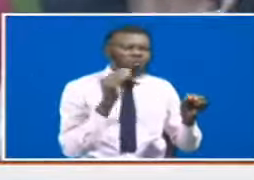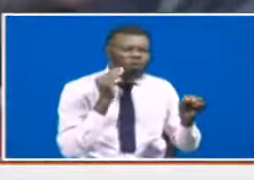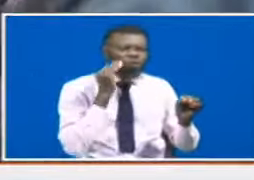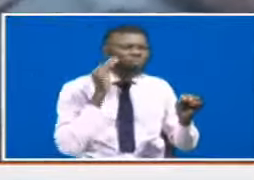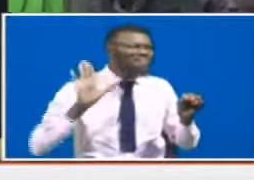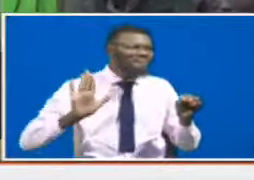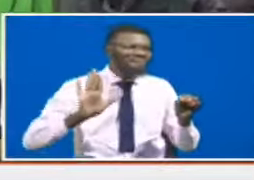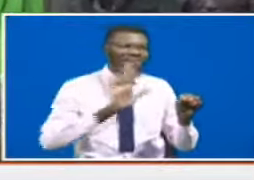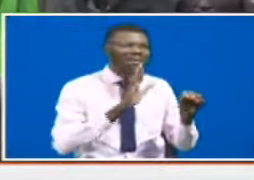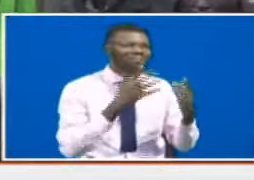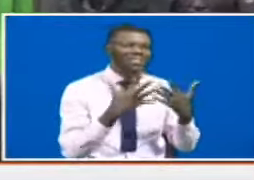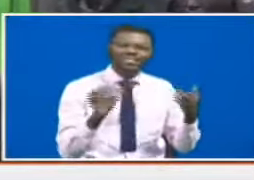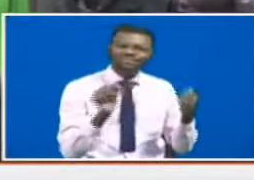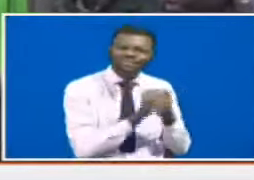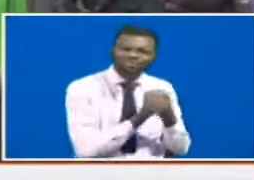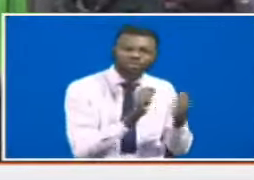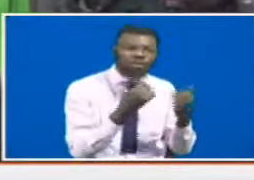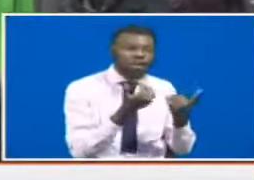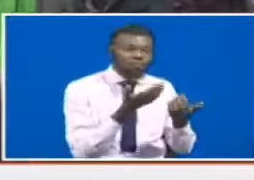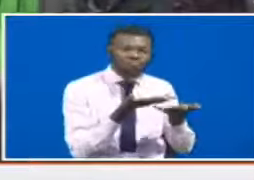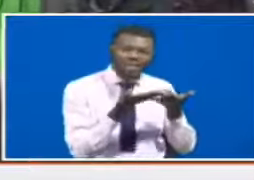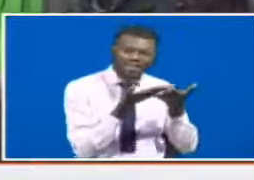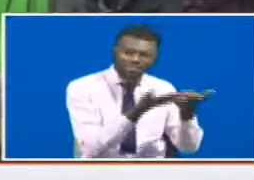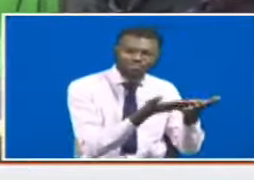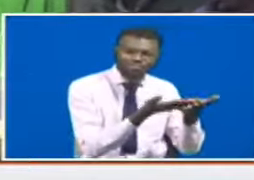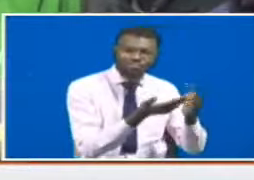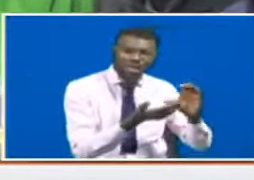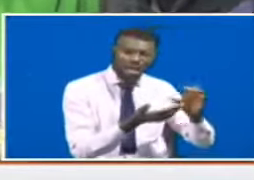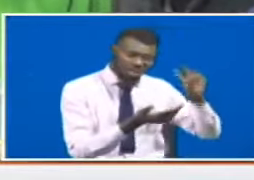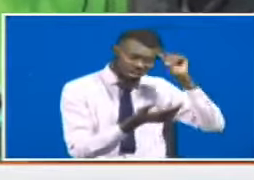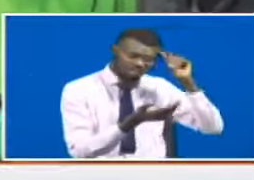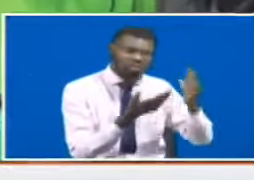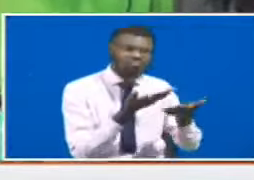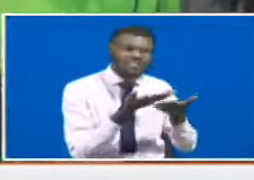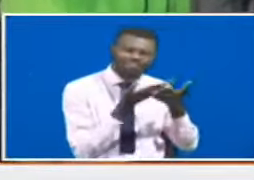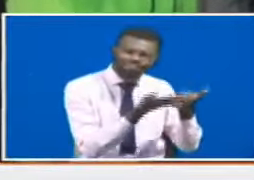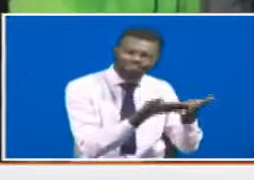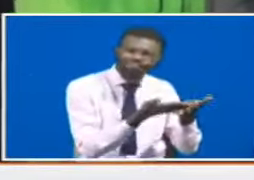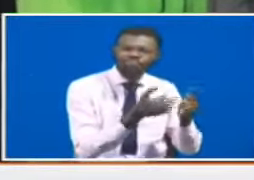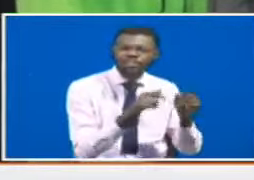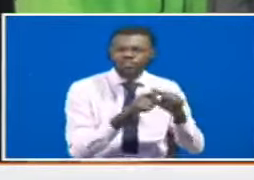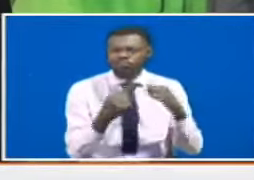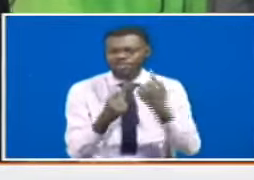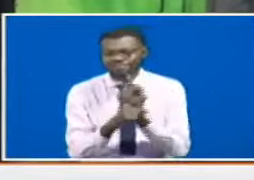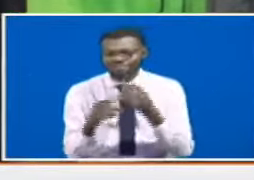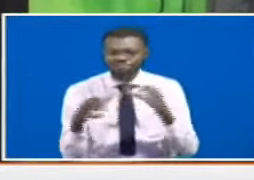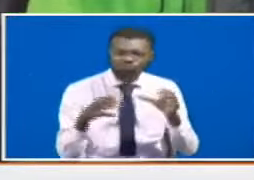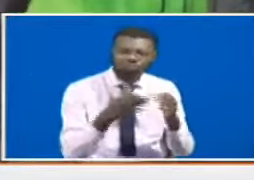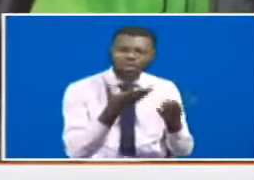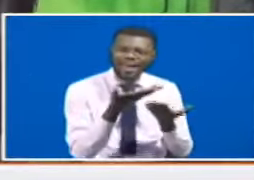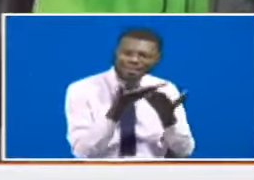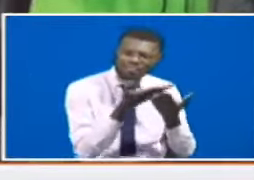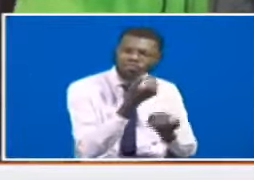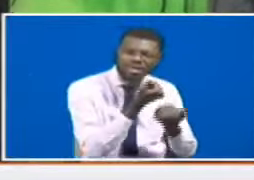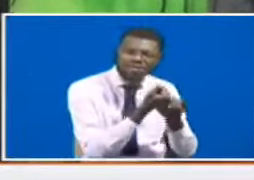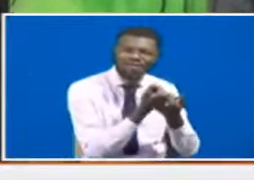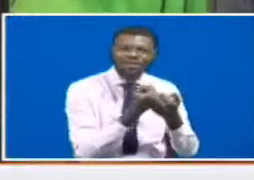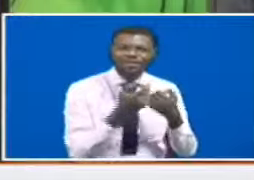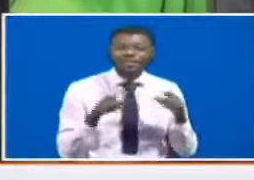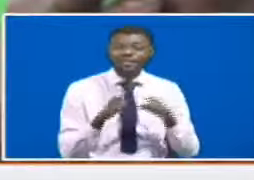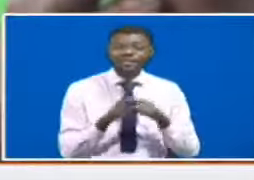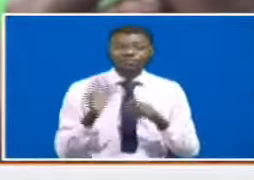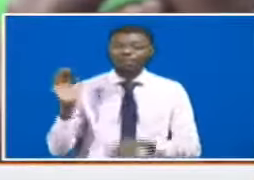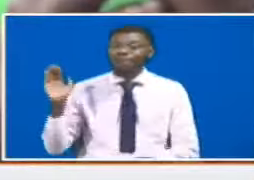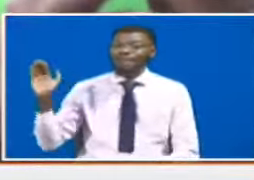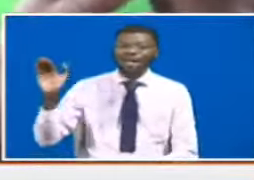mafuriko wamepokea msaada kutoka serikali ya kaunti hiyo na asasi zingine, huku wito ukiendelea kutolewa kwa wale